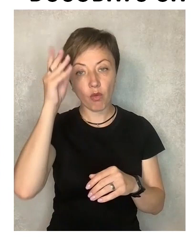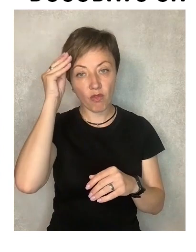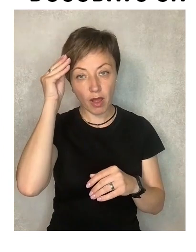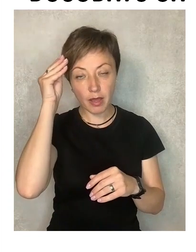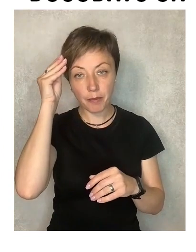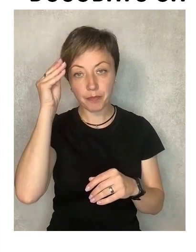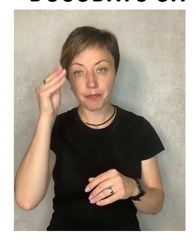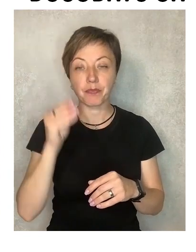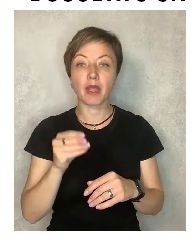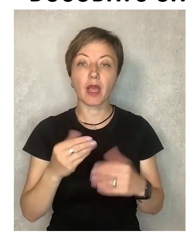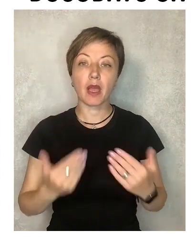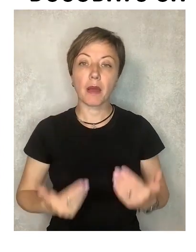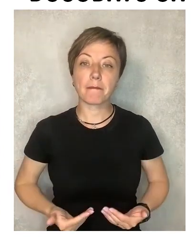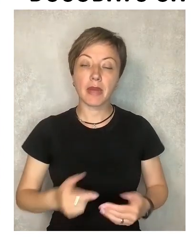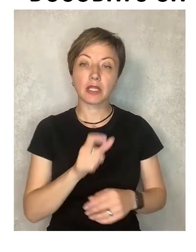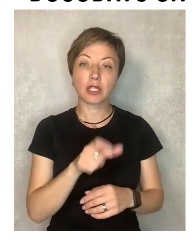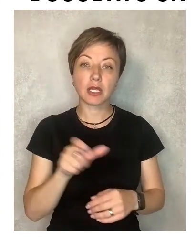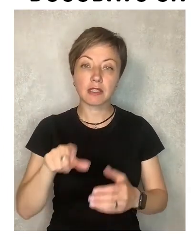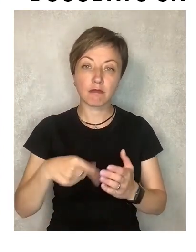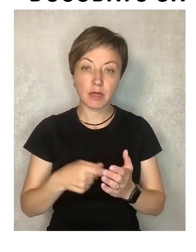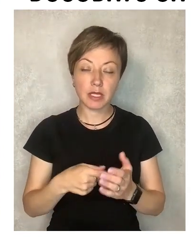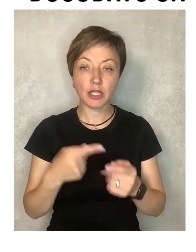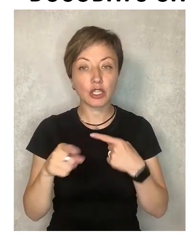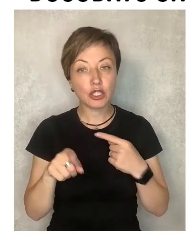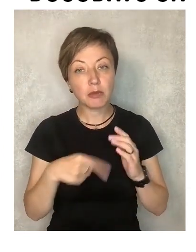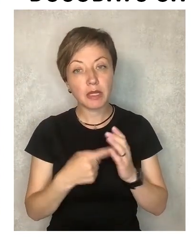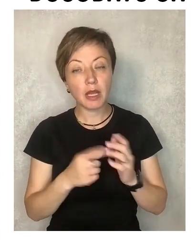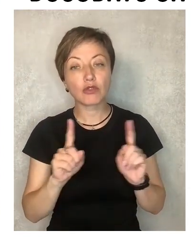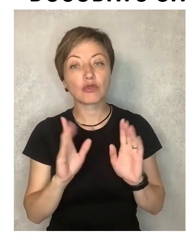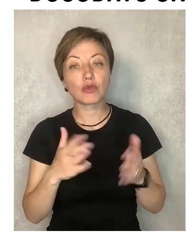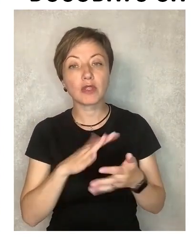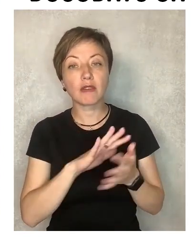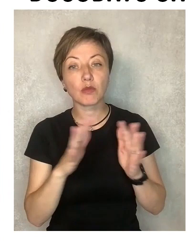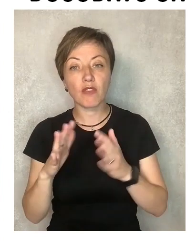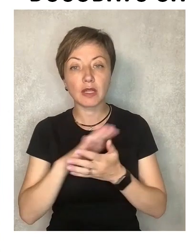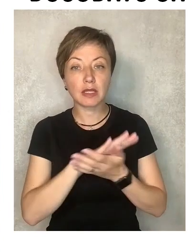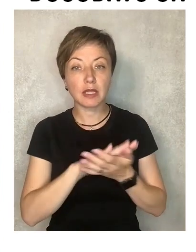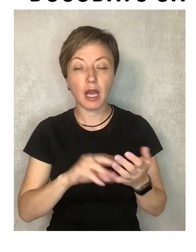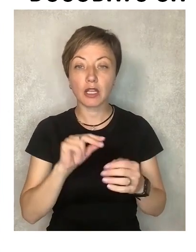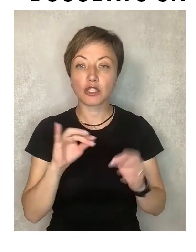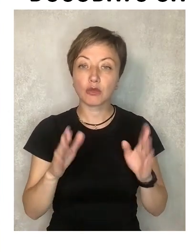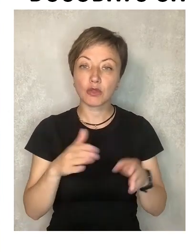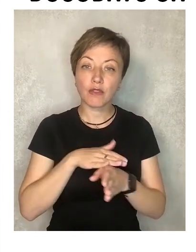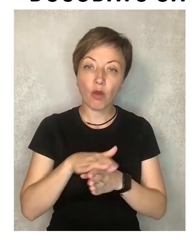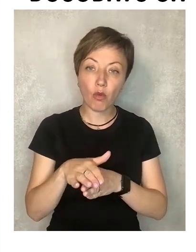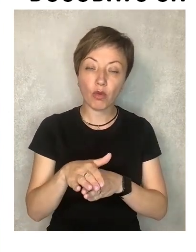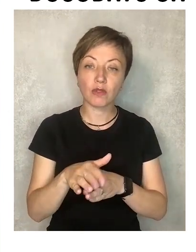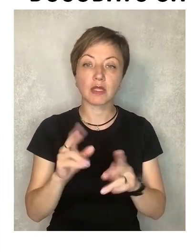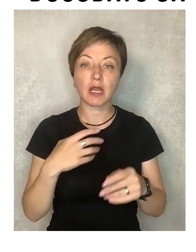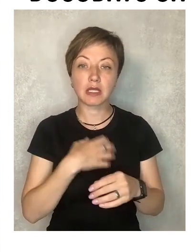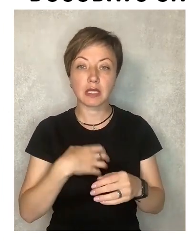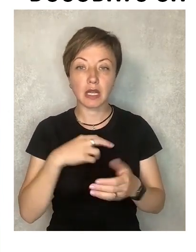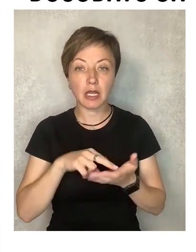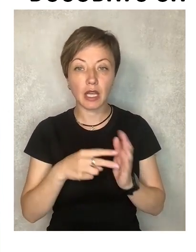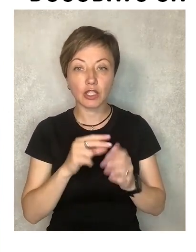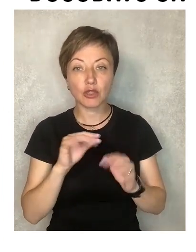власне, мешканців міста. Інше питання, що з ними буде відбуватися далі, чи будуть вони виконуватися як стратегії, чи буде